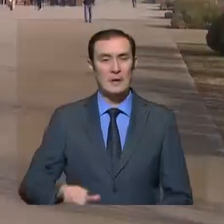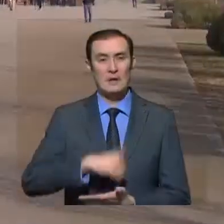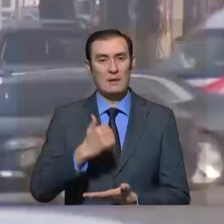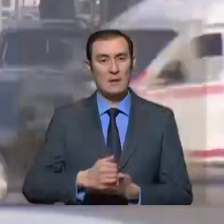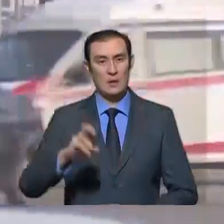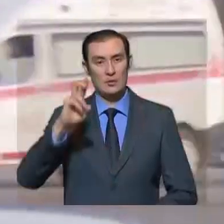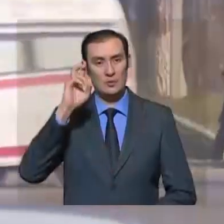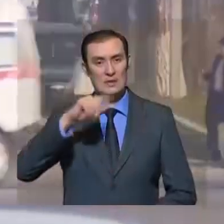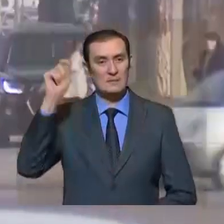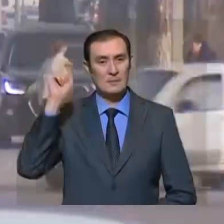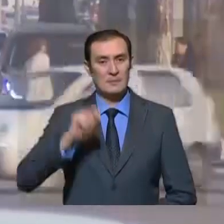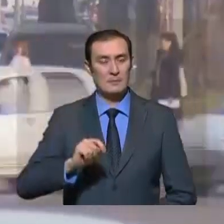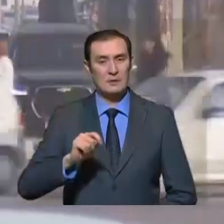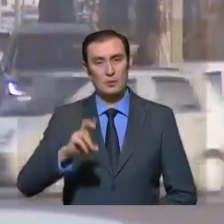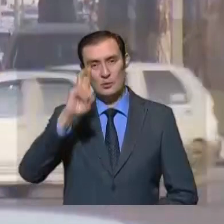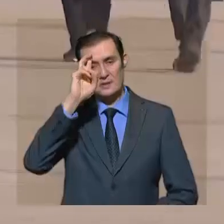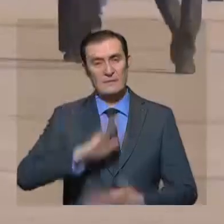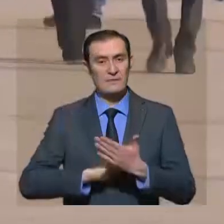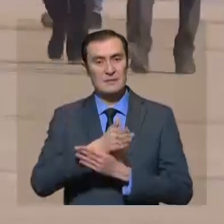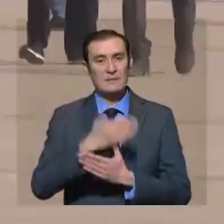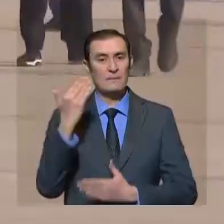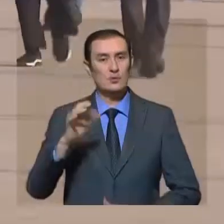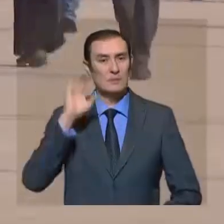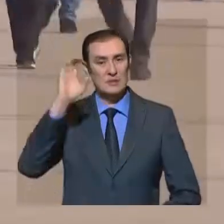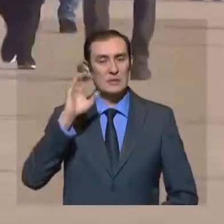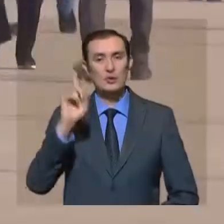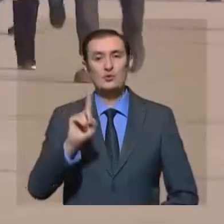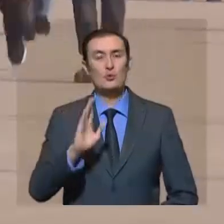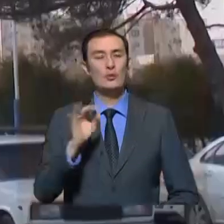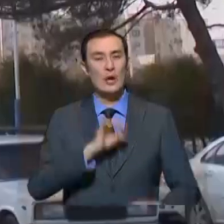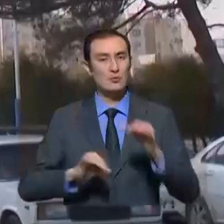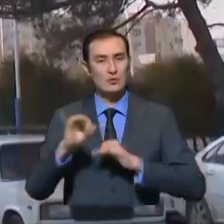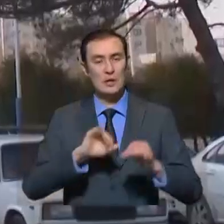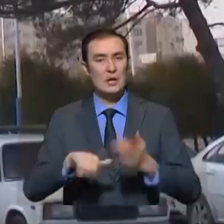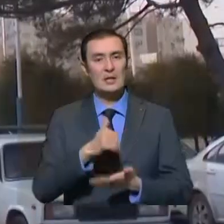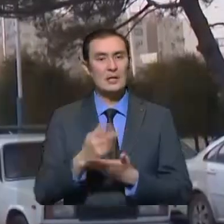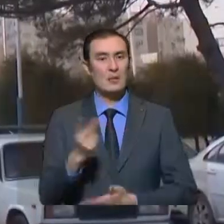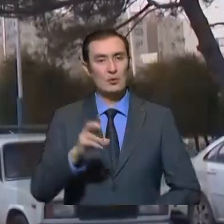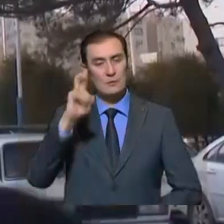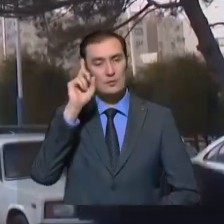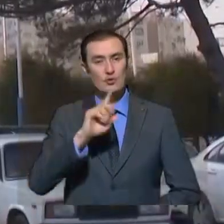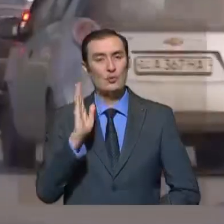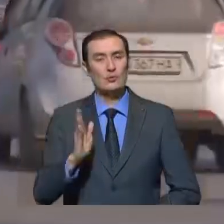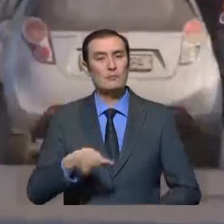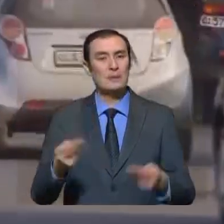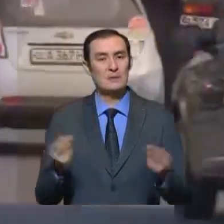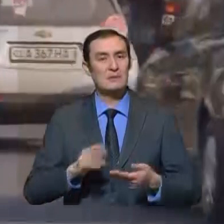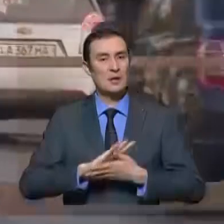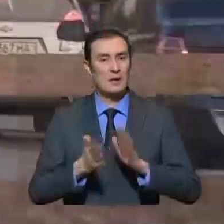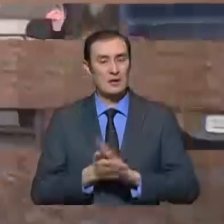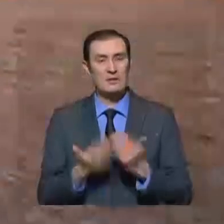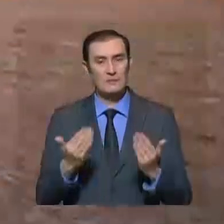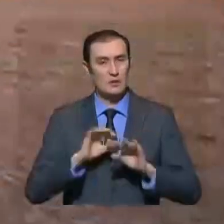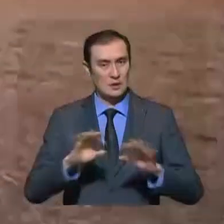станем ближе глава государства прибыл с государственным визитом в Узбекистан Что обсуждают лидеры двух стран и Какие соглашения подпишут расскажем